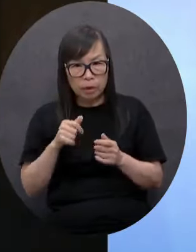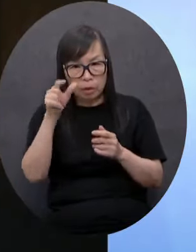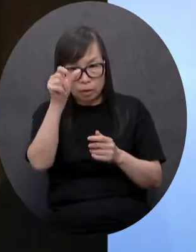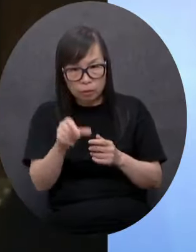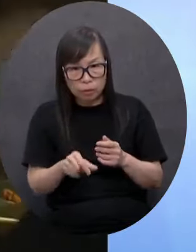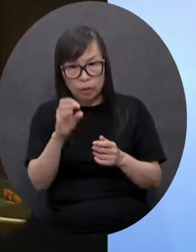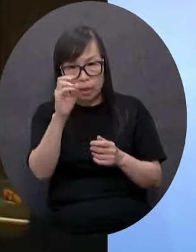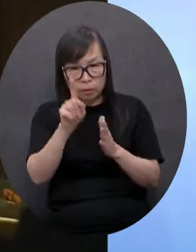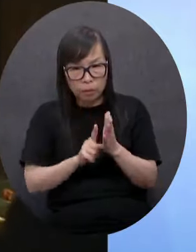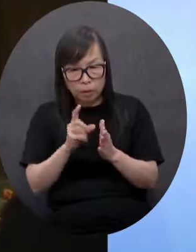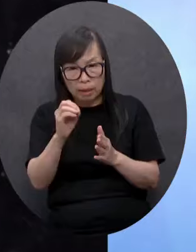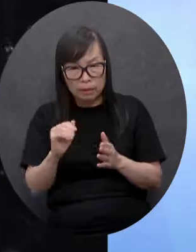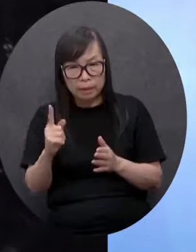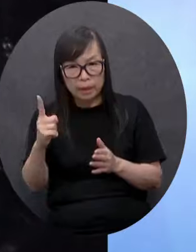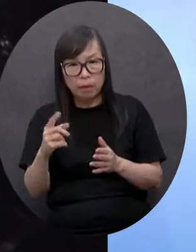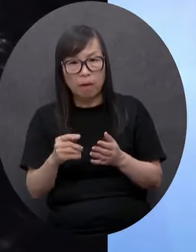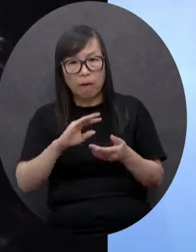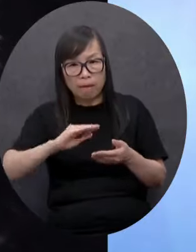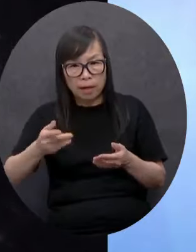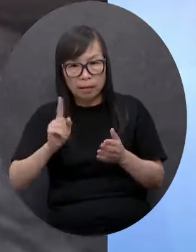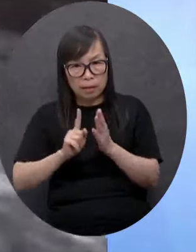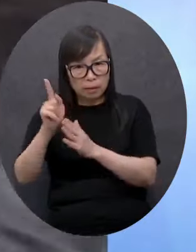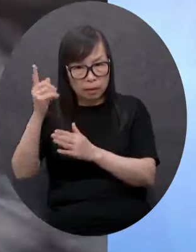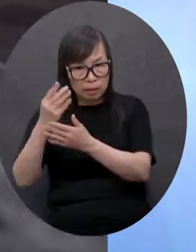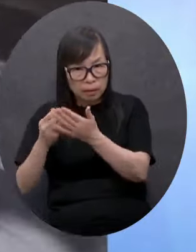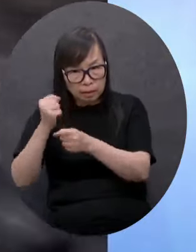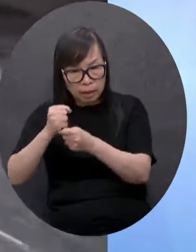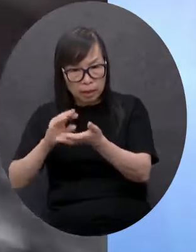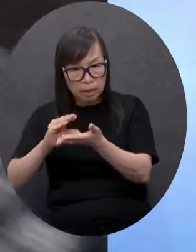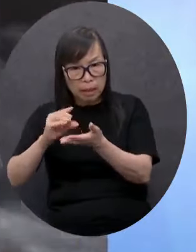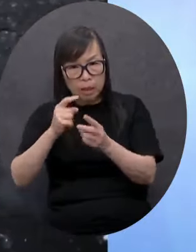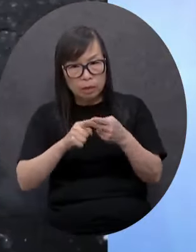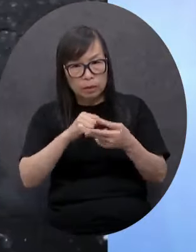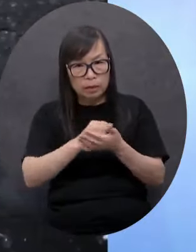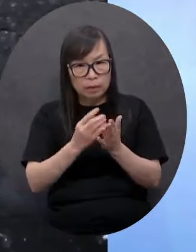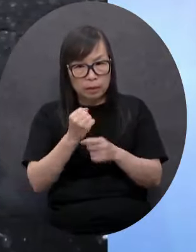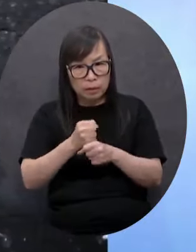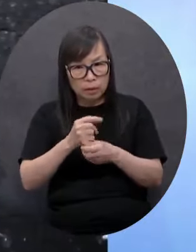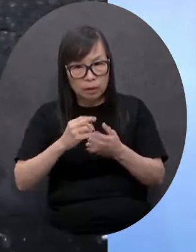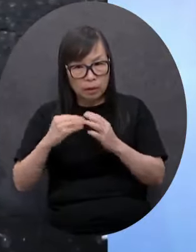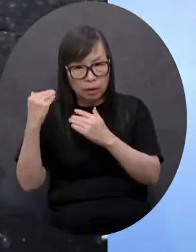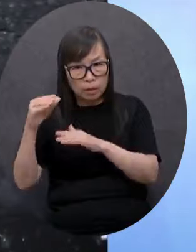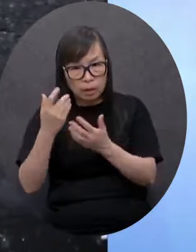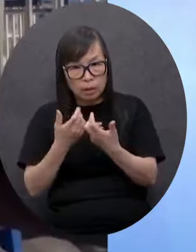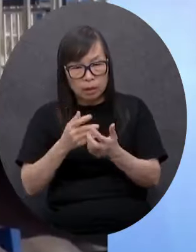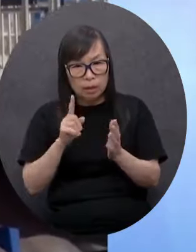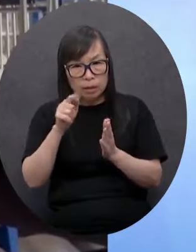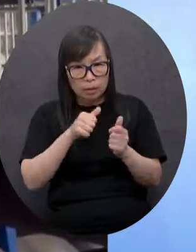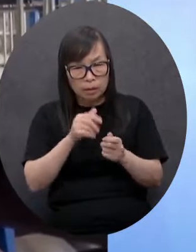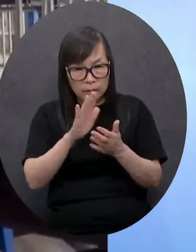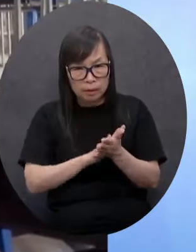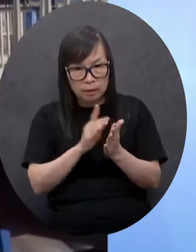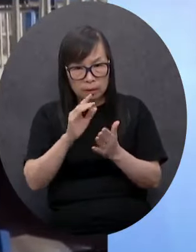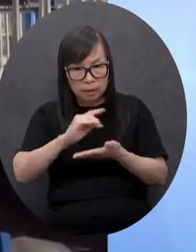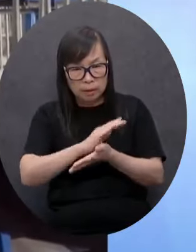落 0.1%。至于反映上游生产成本的工业生产者出厂价格指数，就按年跌